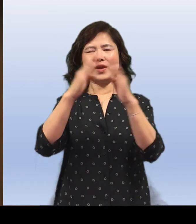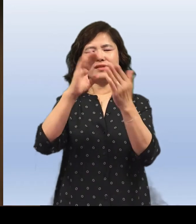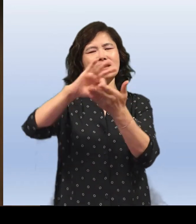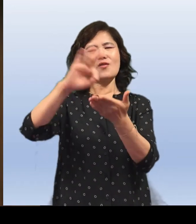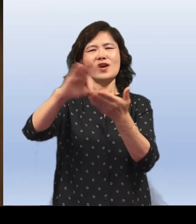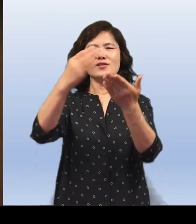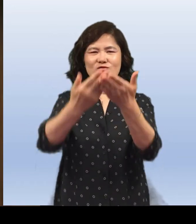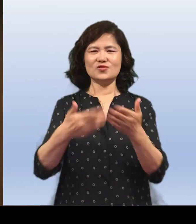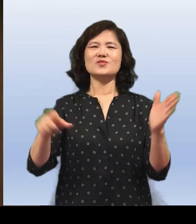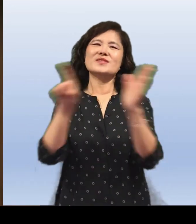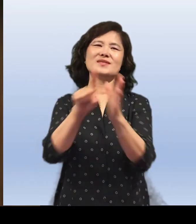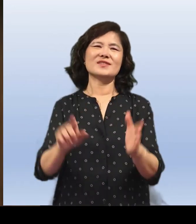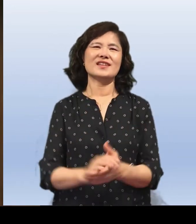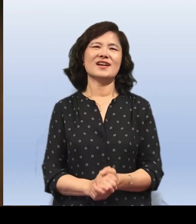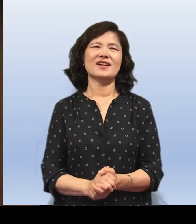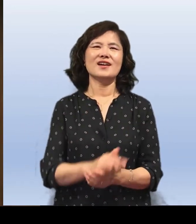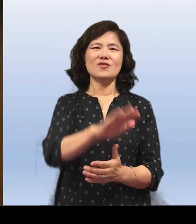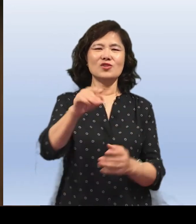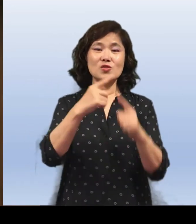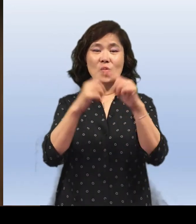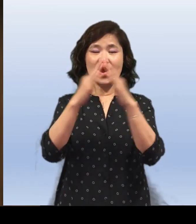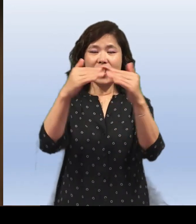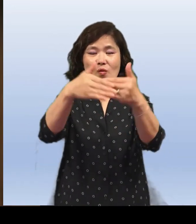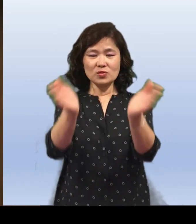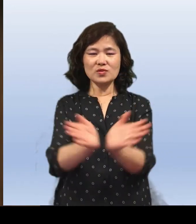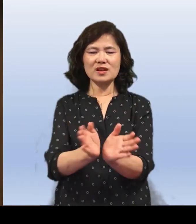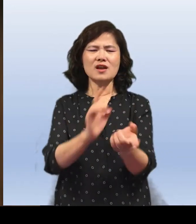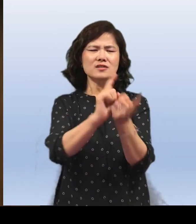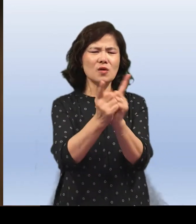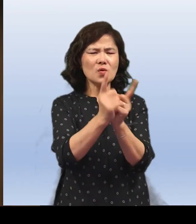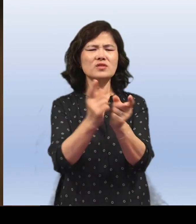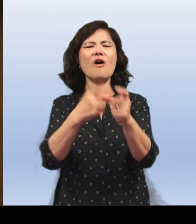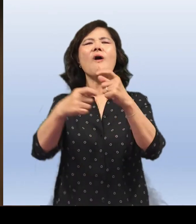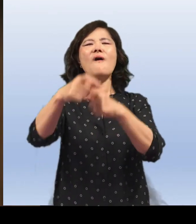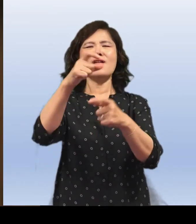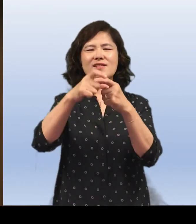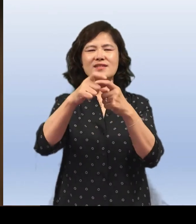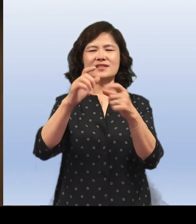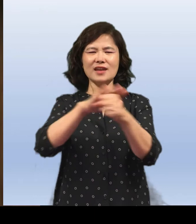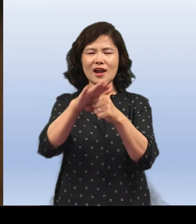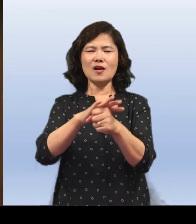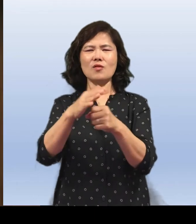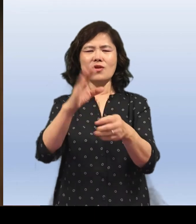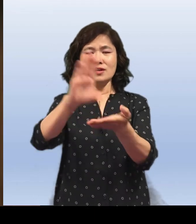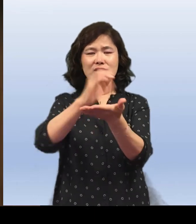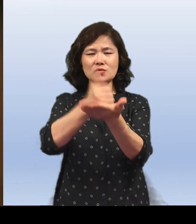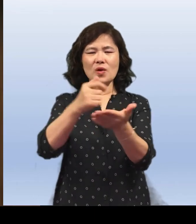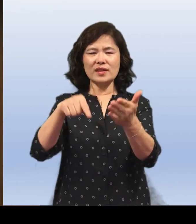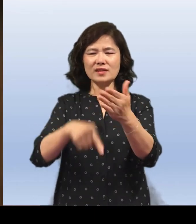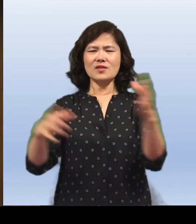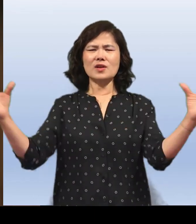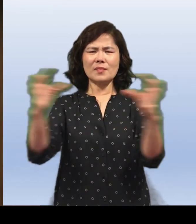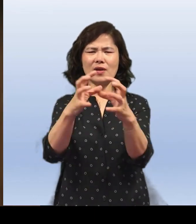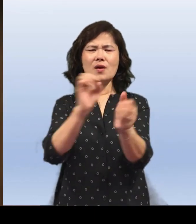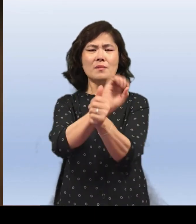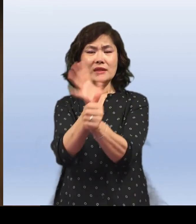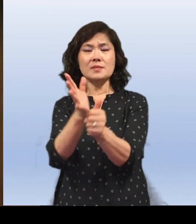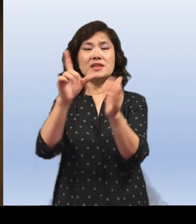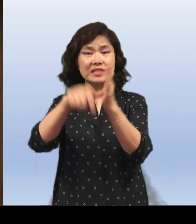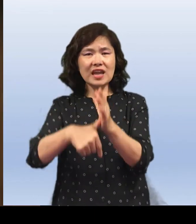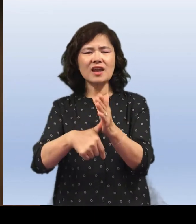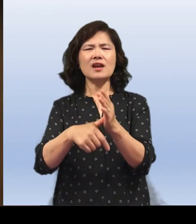사용하여 주실 것입니다. 우리 교회 공동체가 서로 더 사랑함으로 그리스도 안에서 연합하여 이 코로나 팬데믹